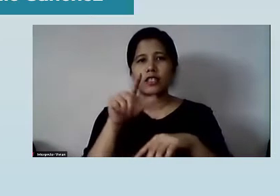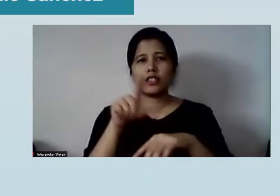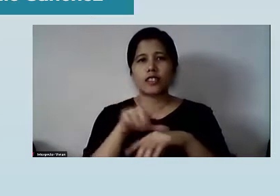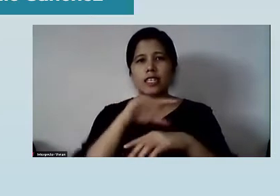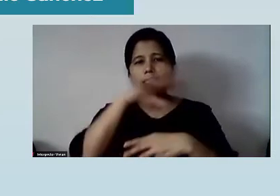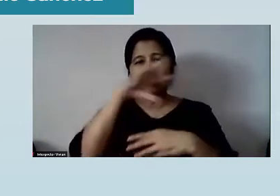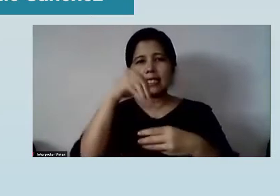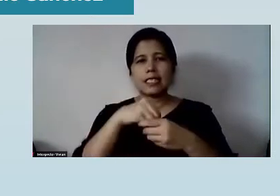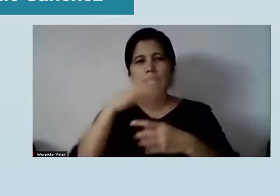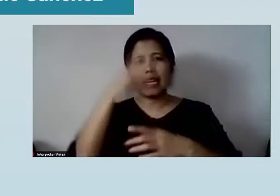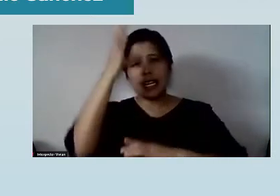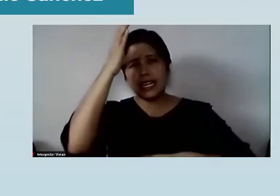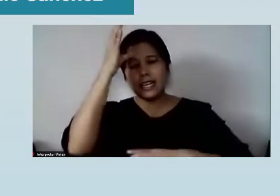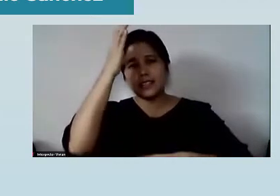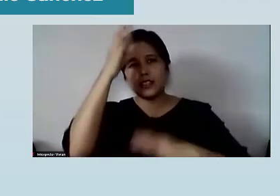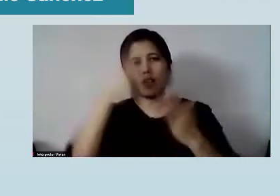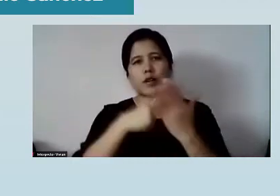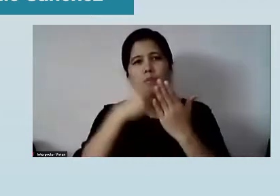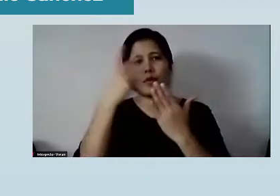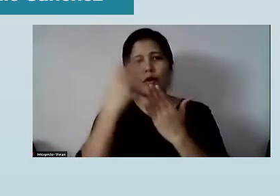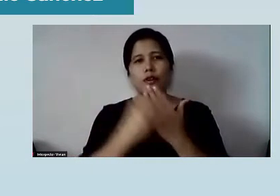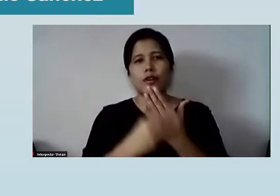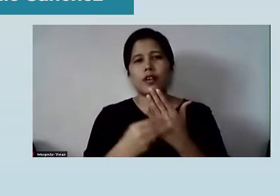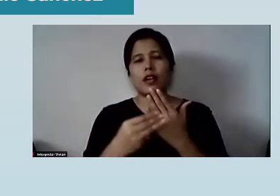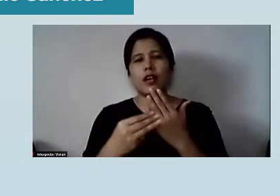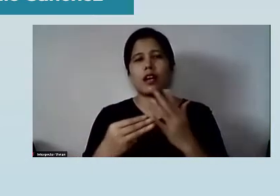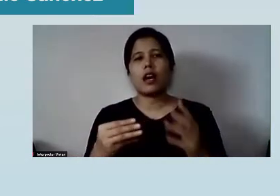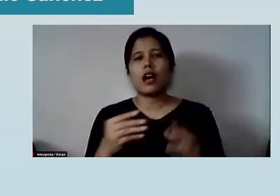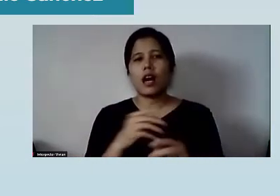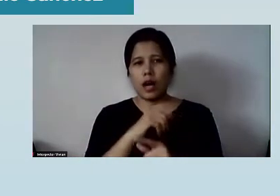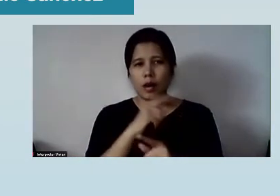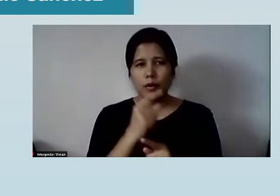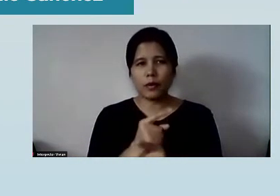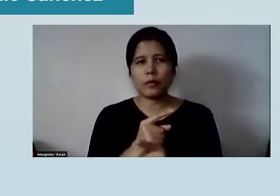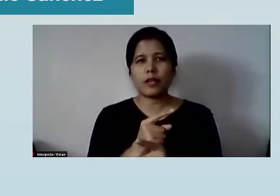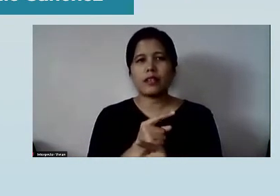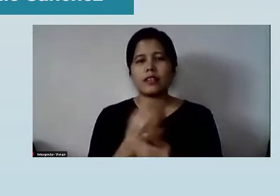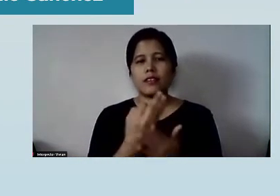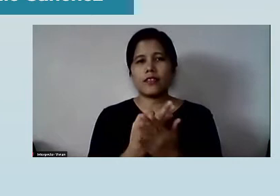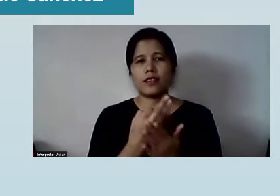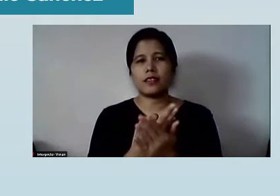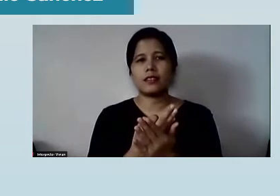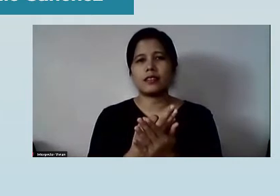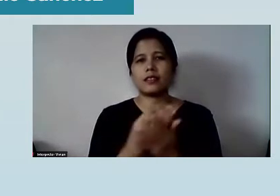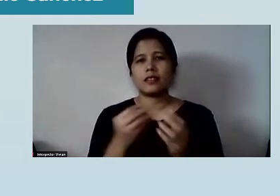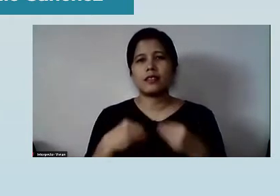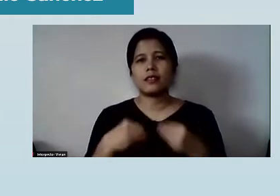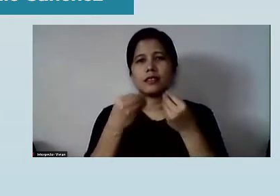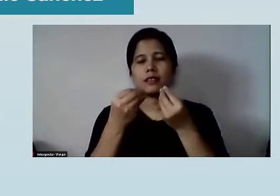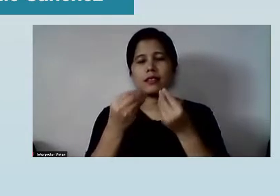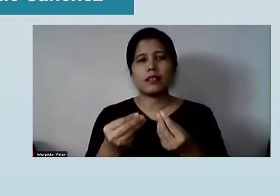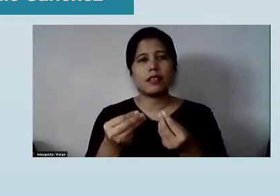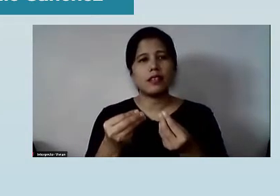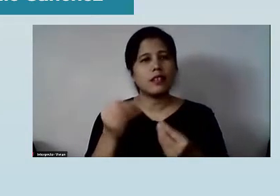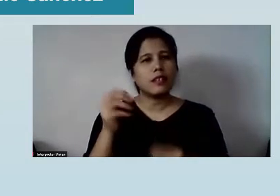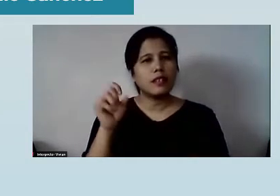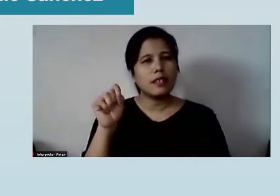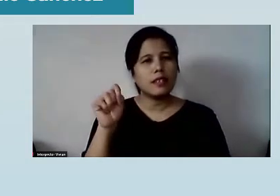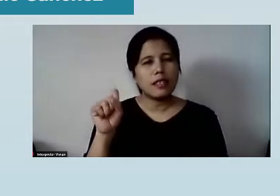Integrated Cancer Cancer Act natin as provided for under Republic Act